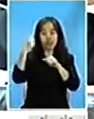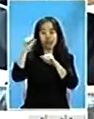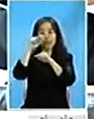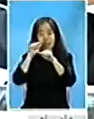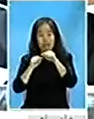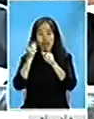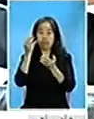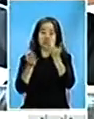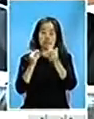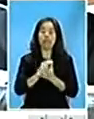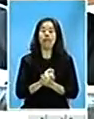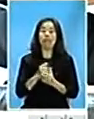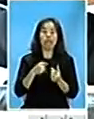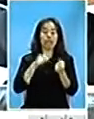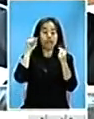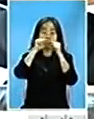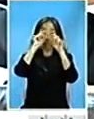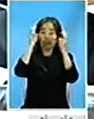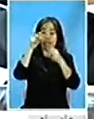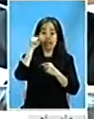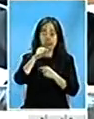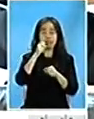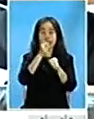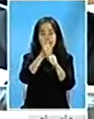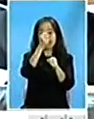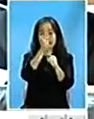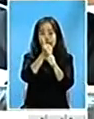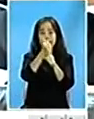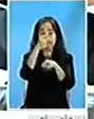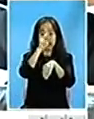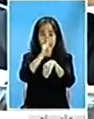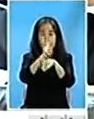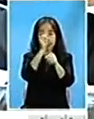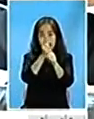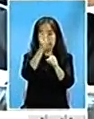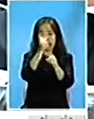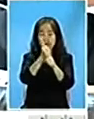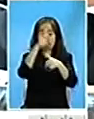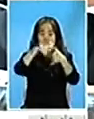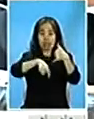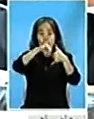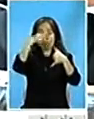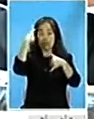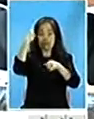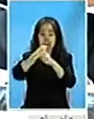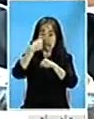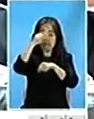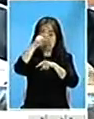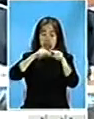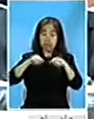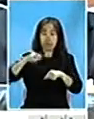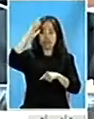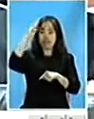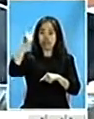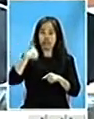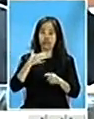10% ผมคิดว่าประเด็นนี้เนี่ยถ้าท่านประธานอนุญาตก็สามารถทำได้อยู่แล้วครับแต่ละท่านถ้าใครปรับ 10% ลุกขึ้นมาก็อธิบายก่อนว่าพวก